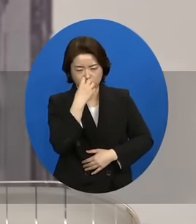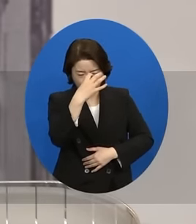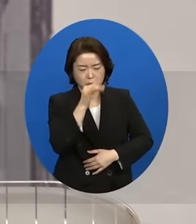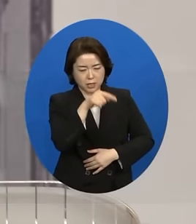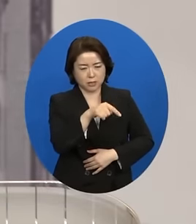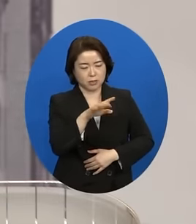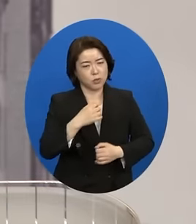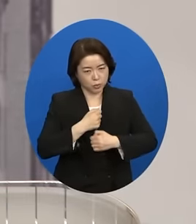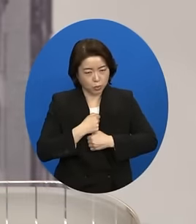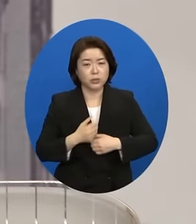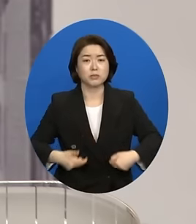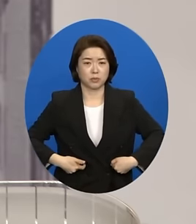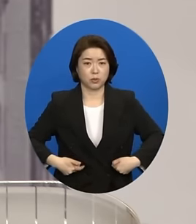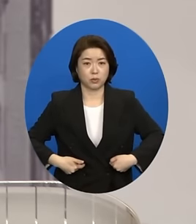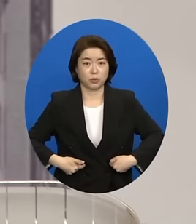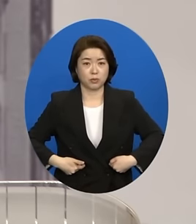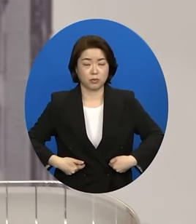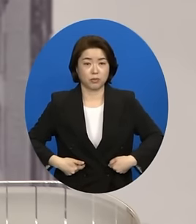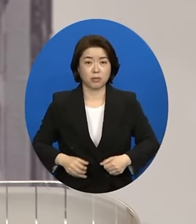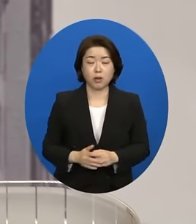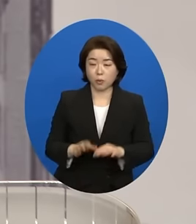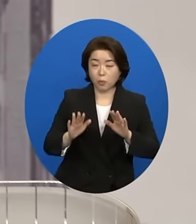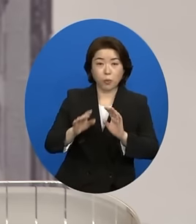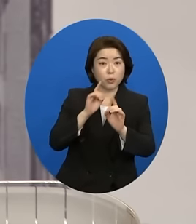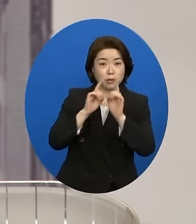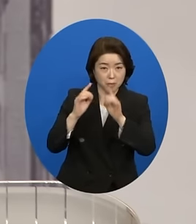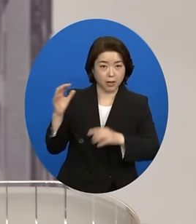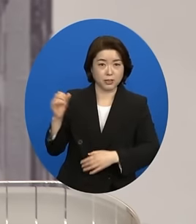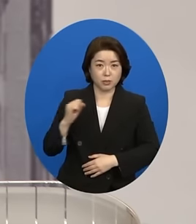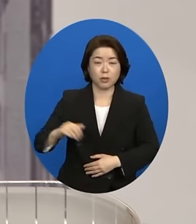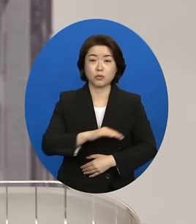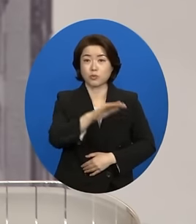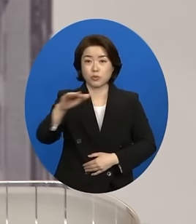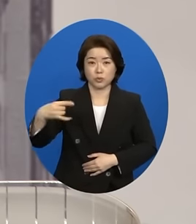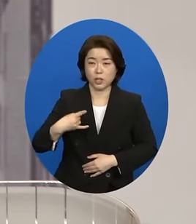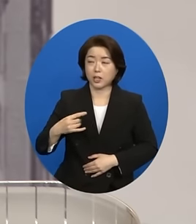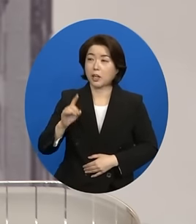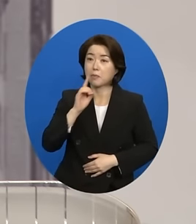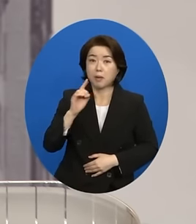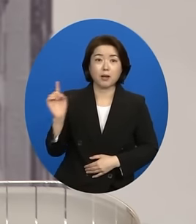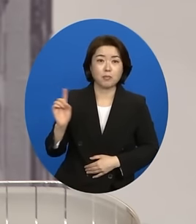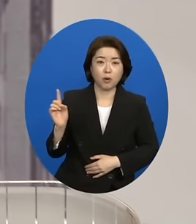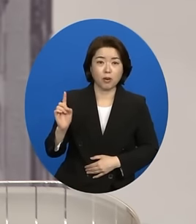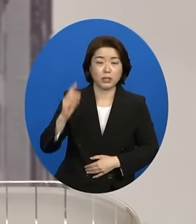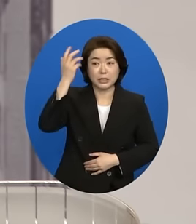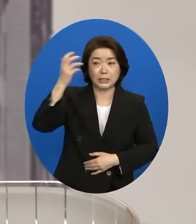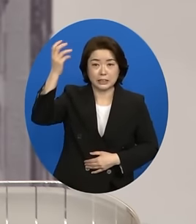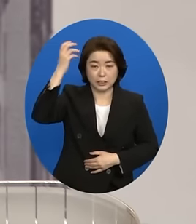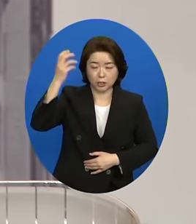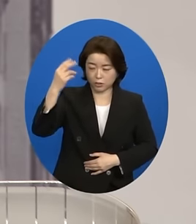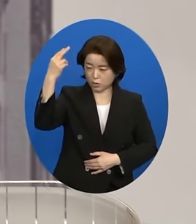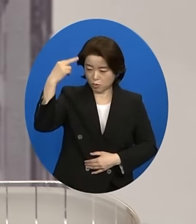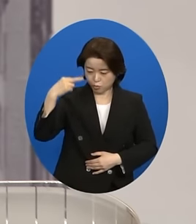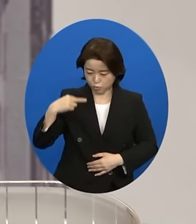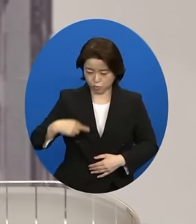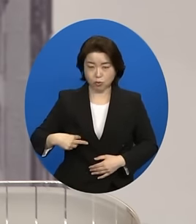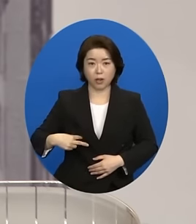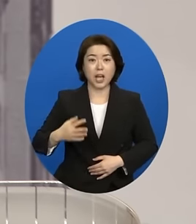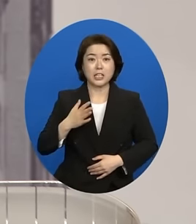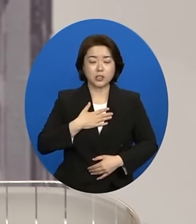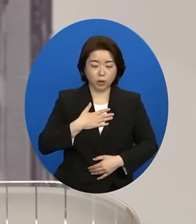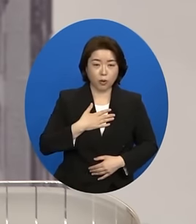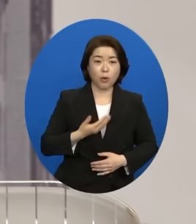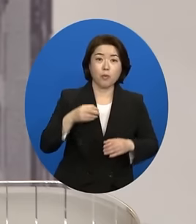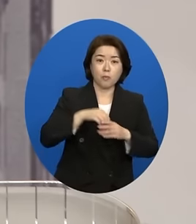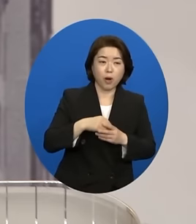돼. 그러니까 지금 오늘 말씀으로 하나님께서 우리에게 뭐하고 계시냐면 영적인 CT 촬영을 다 하는 거예요. 저를 포함해서